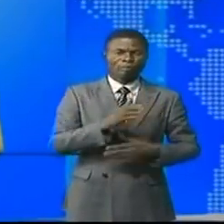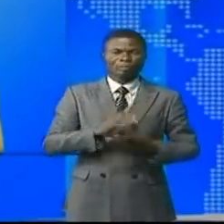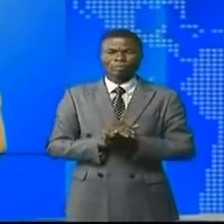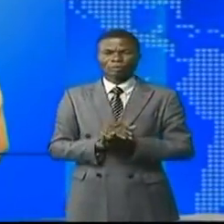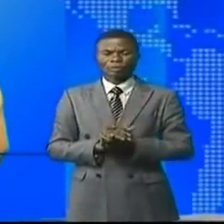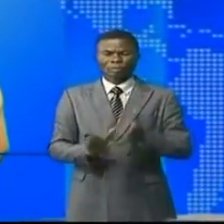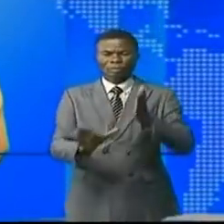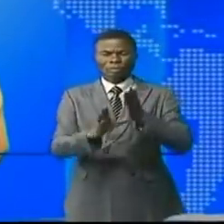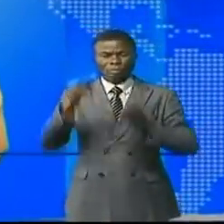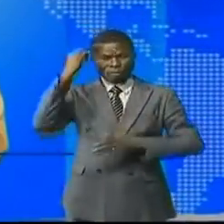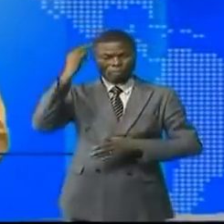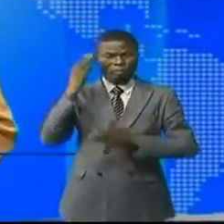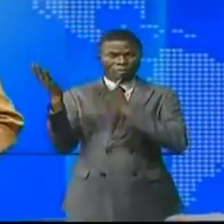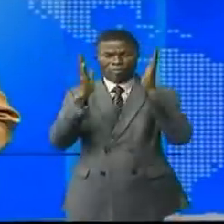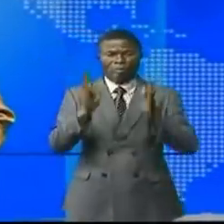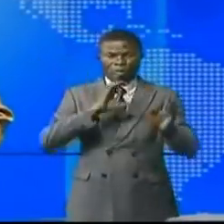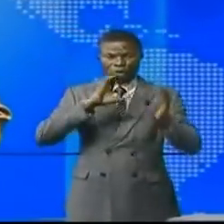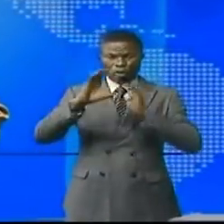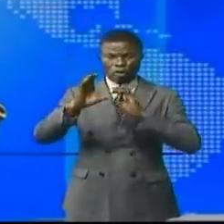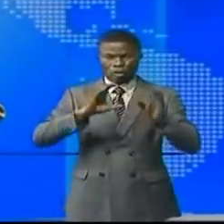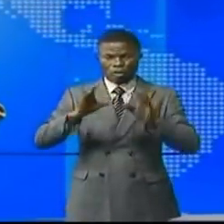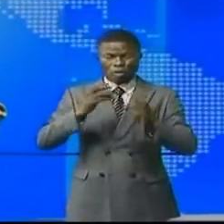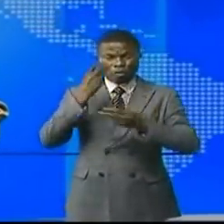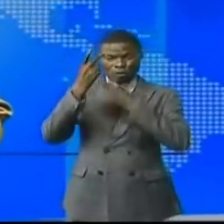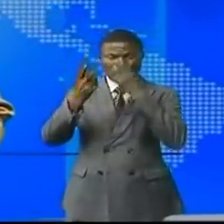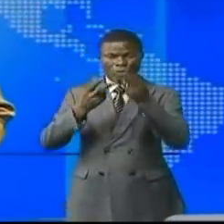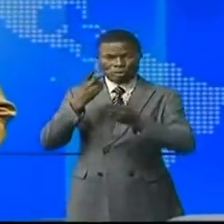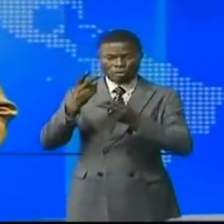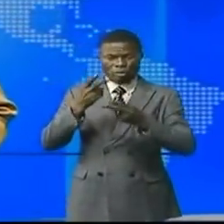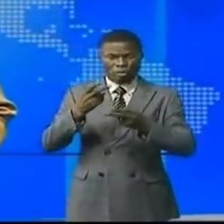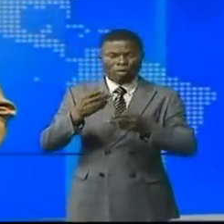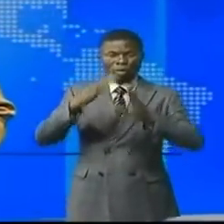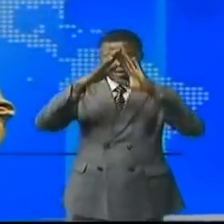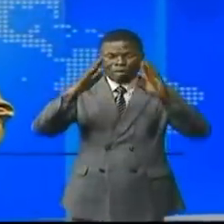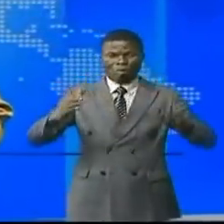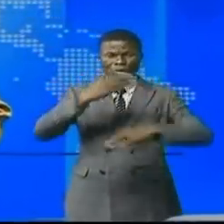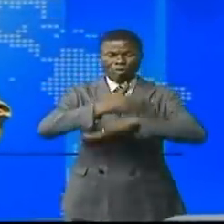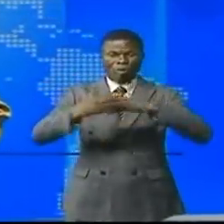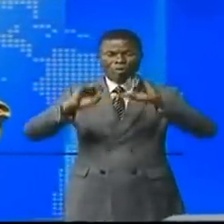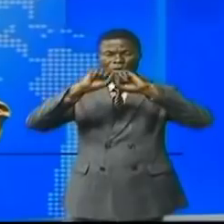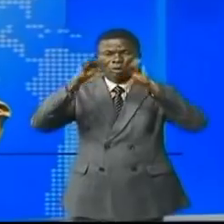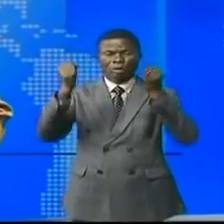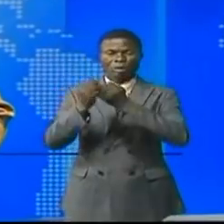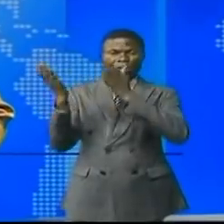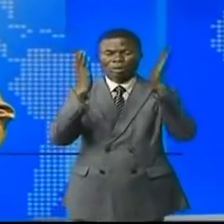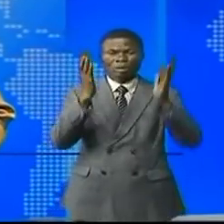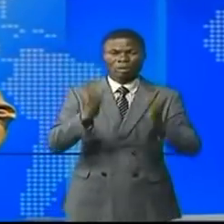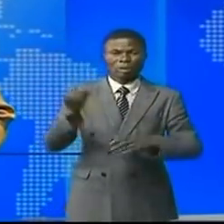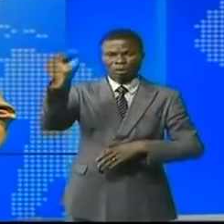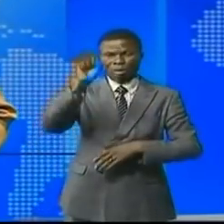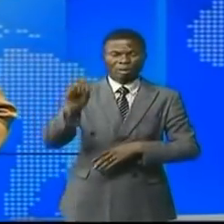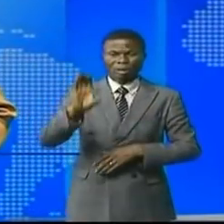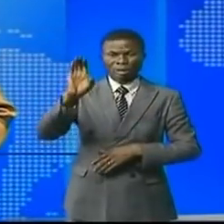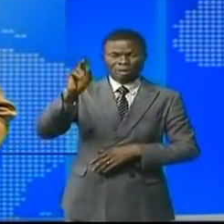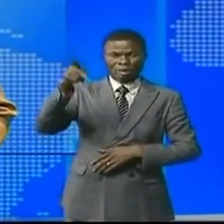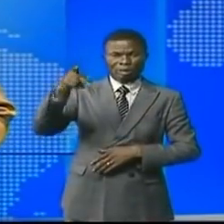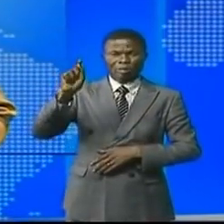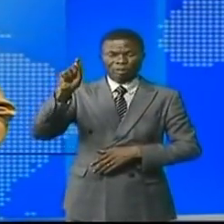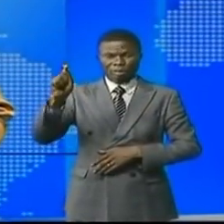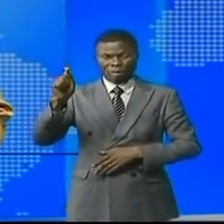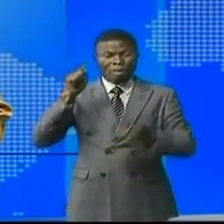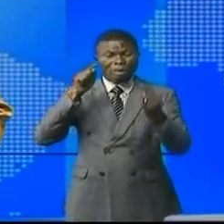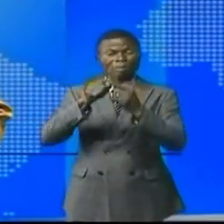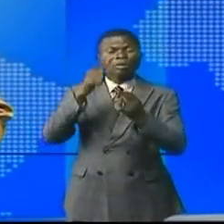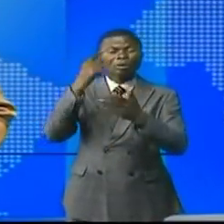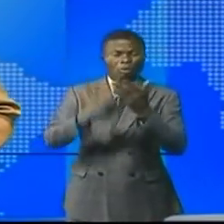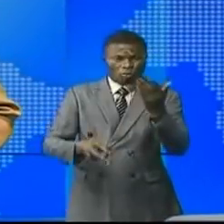Le vice-ministre des Transports et Voies de Communication a visité le chantier naval de la Société commerciale des Transports et des Ports. L'objectif